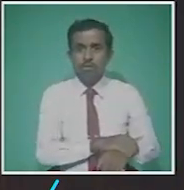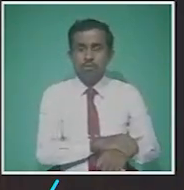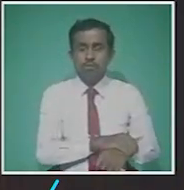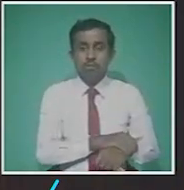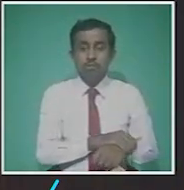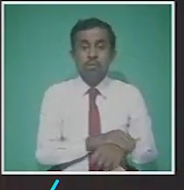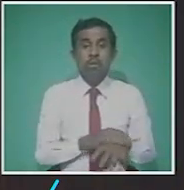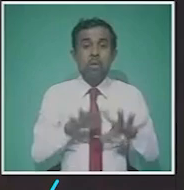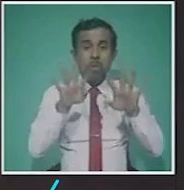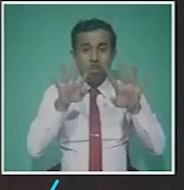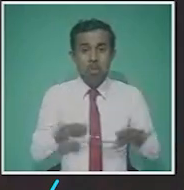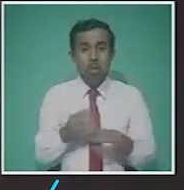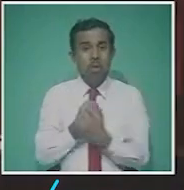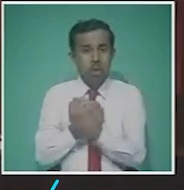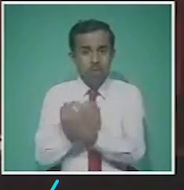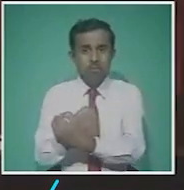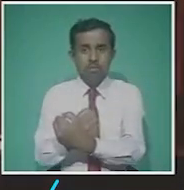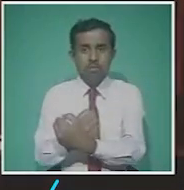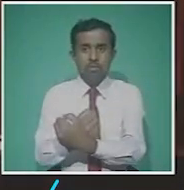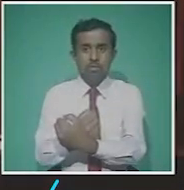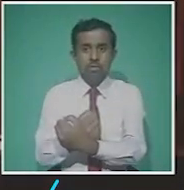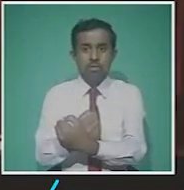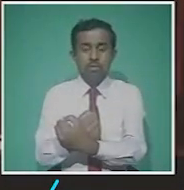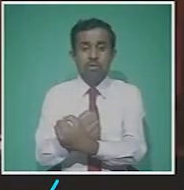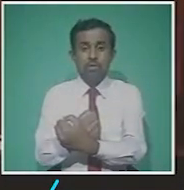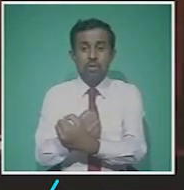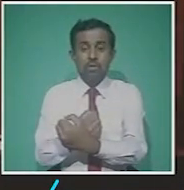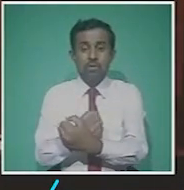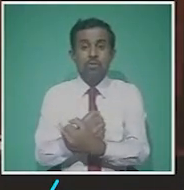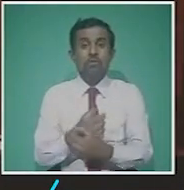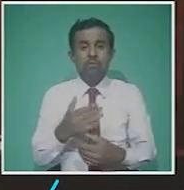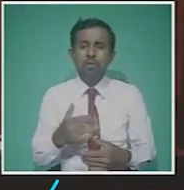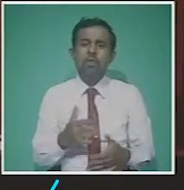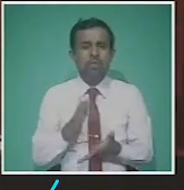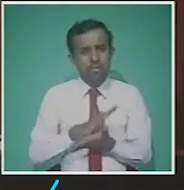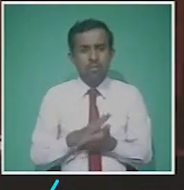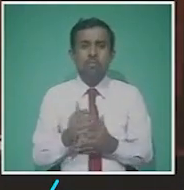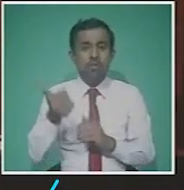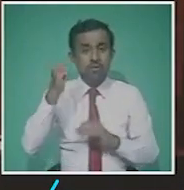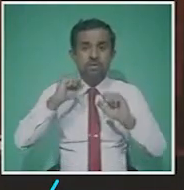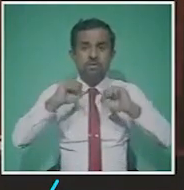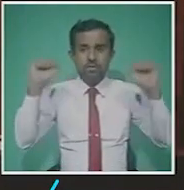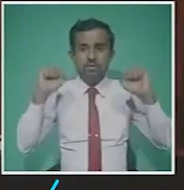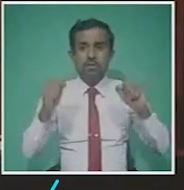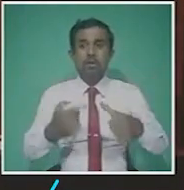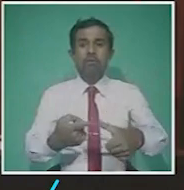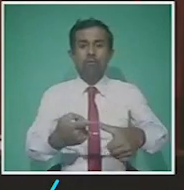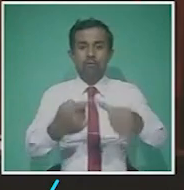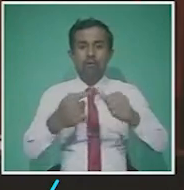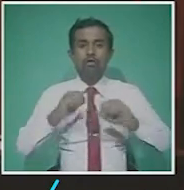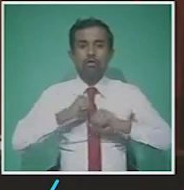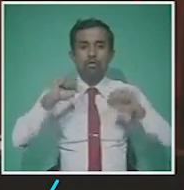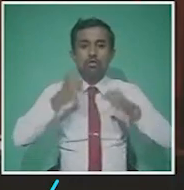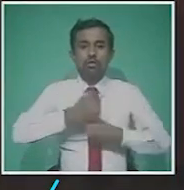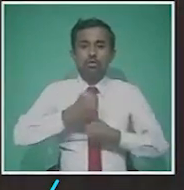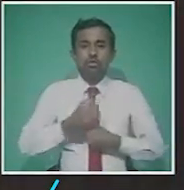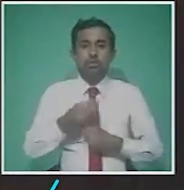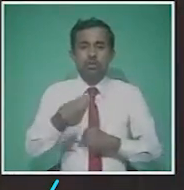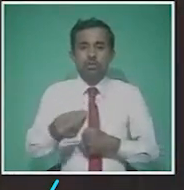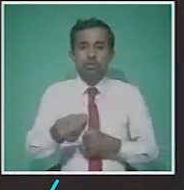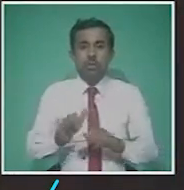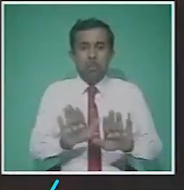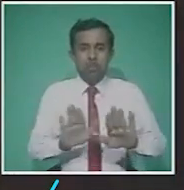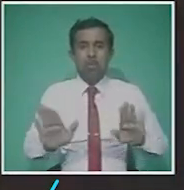මැගසින් බන්ධනාගාර ගත වෙනවා ඒ වගේ දේවල් සිද්ධ වෙන එක සාමාන්‍ය දෙයක් සටනට ප්‍රතිචාරය තමයි රජයෙන් ඉදිරිපත් කරන එක හීලා